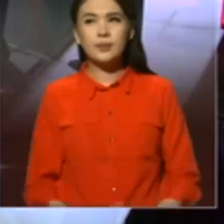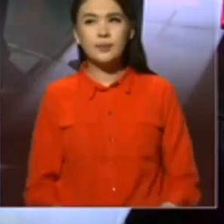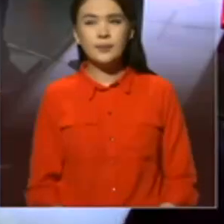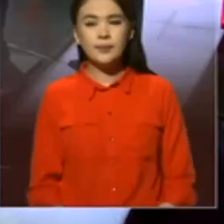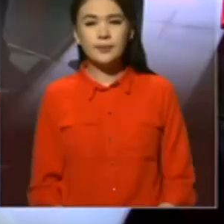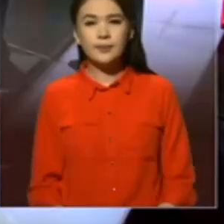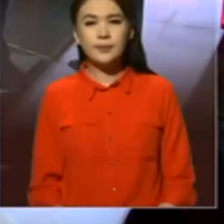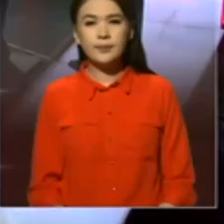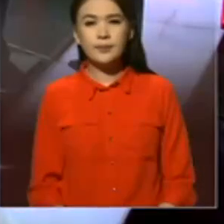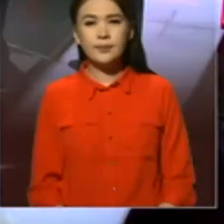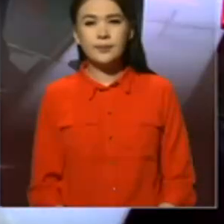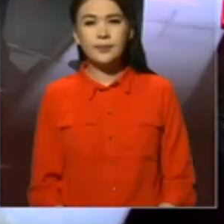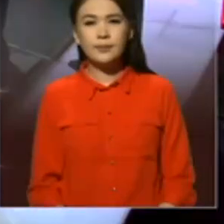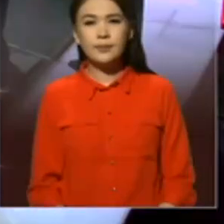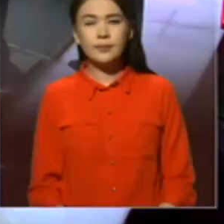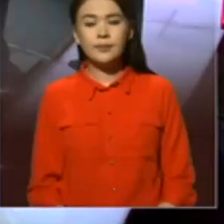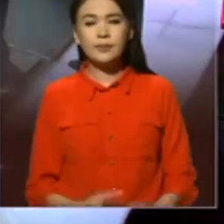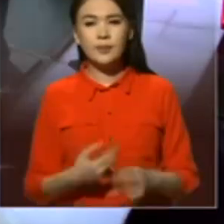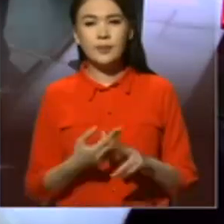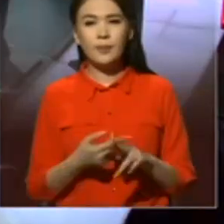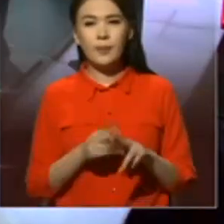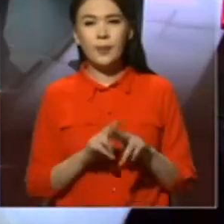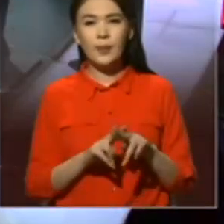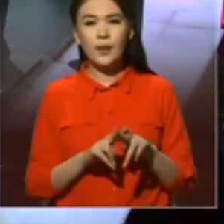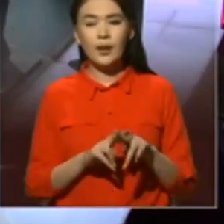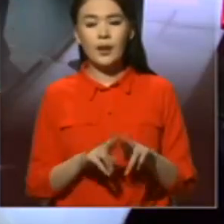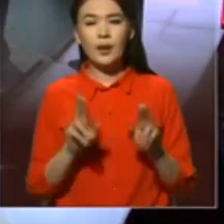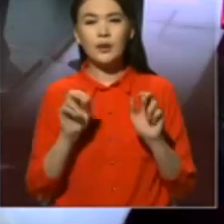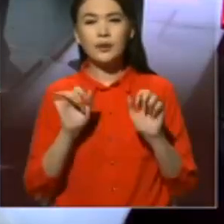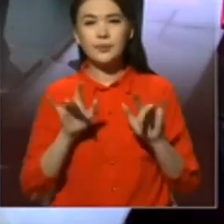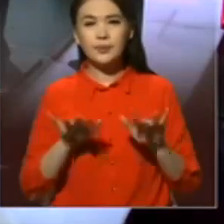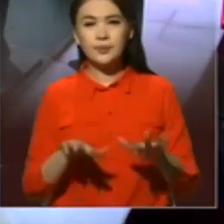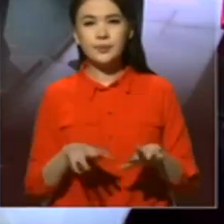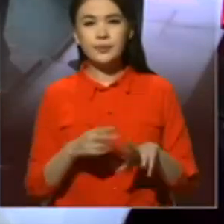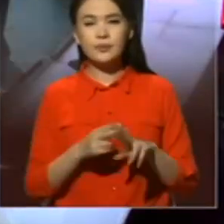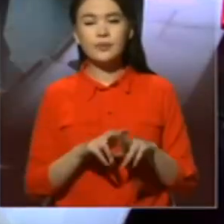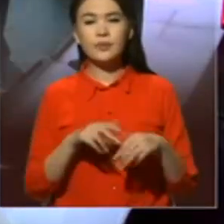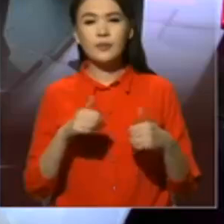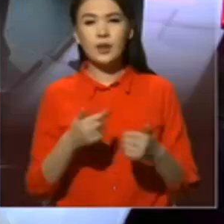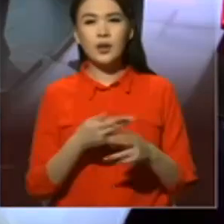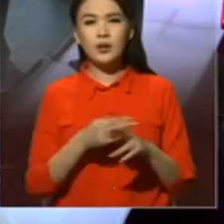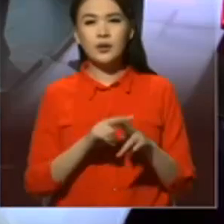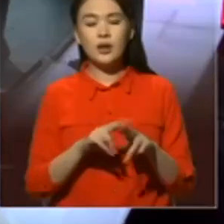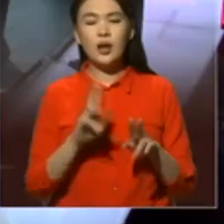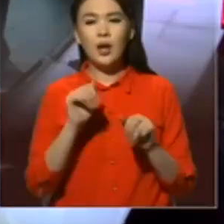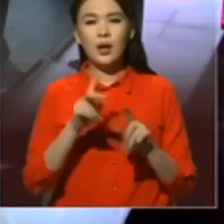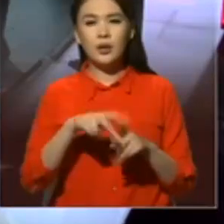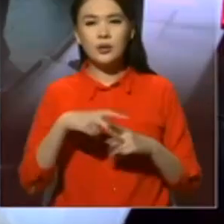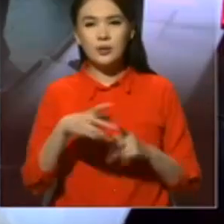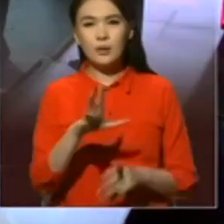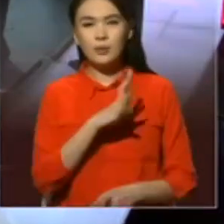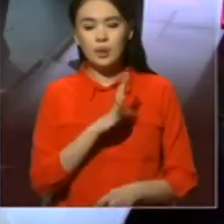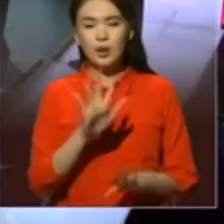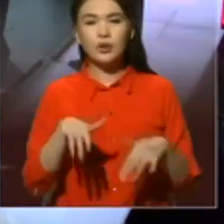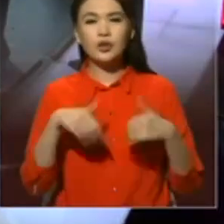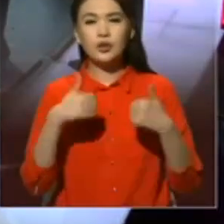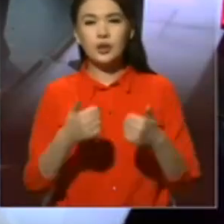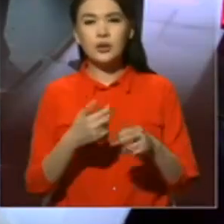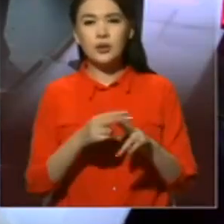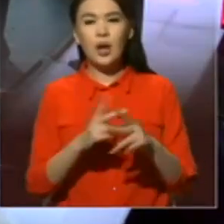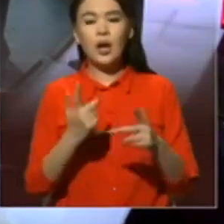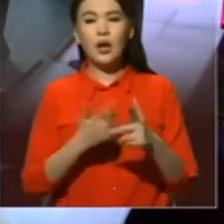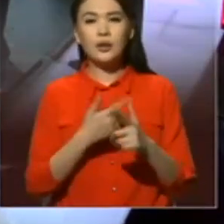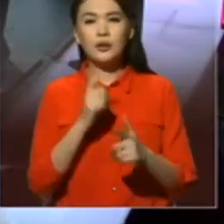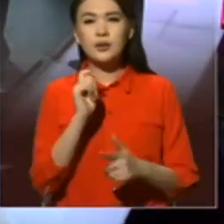пах. Уай, сам. Қалайсың, Николай? Жақсы, өзіңіз қалайсыз? Жақсы. Қалай болды көп бар? Жақсы болды. Атын қалай